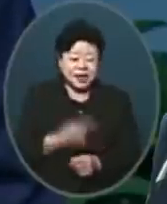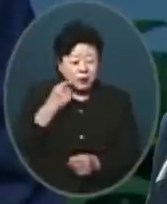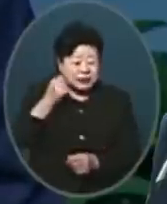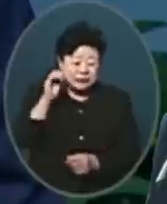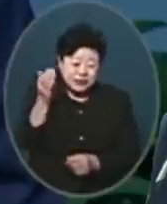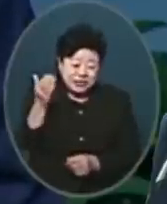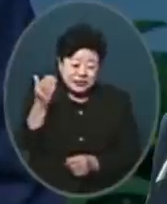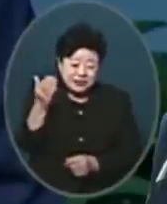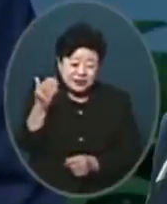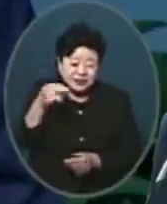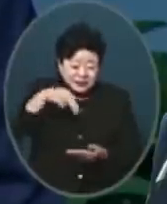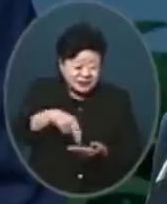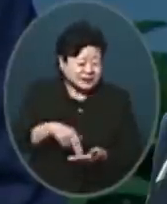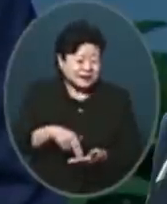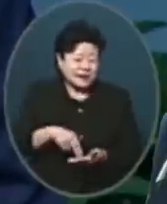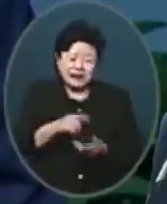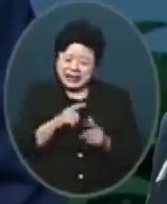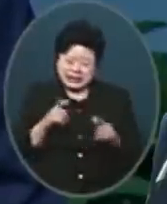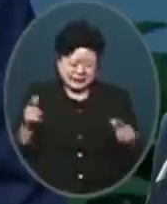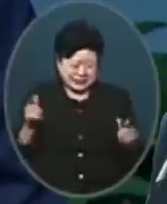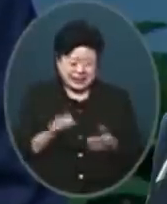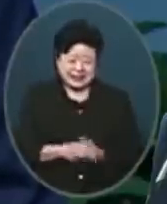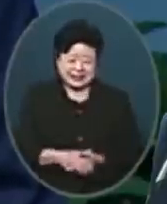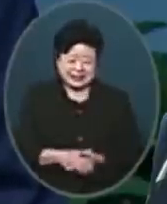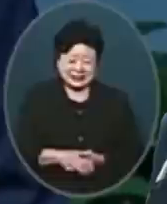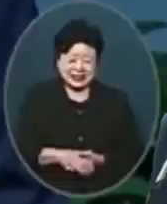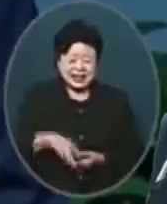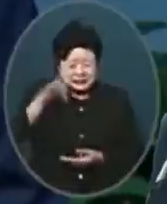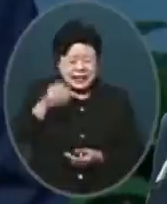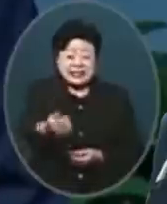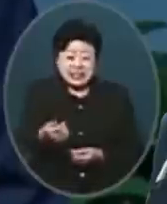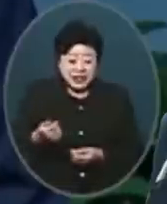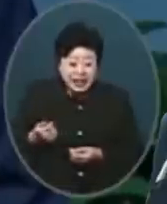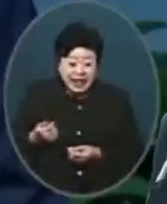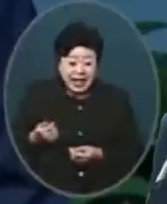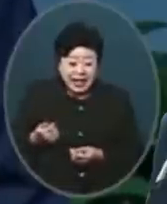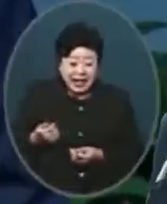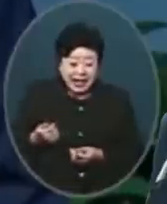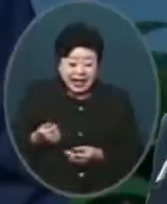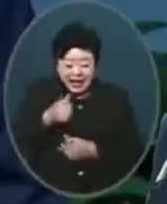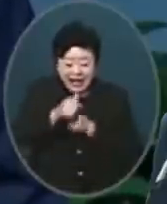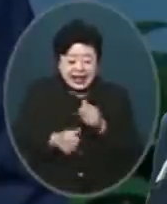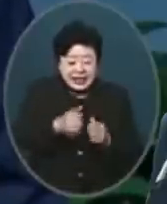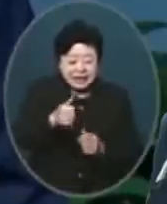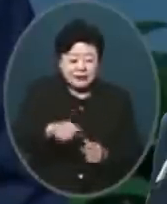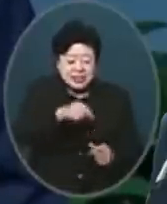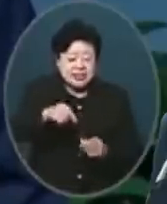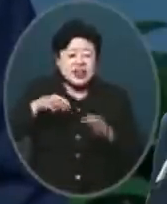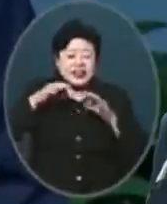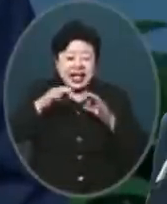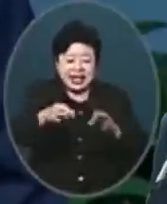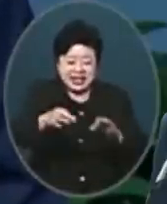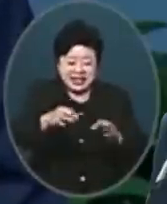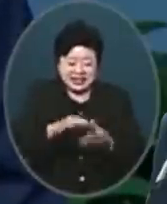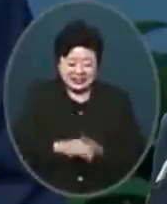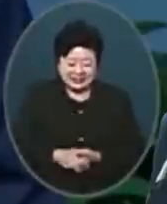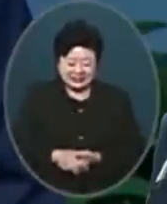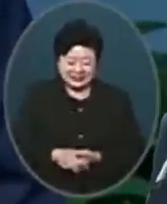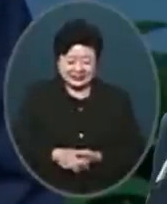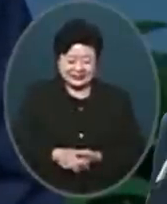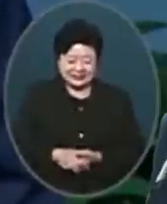목사가 되어서 서있다고 생각하면 오해입니다. 창세 전에 하나님이 선택해서